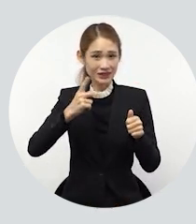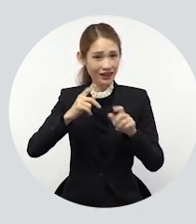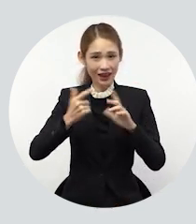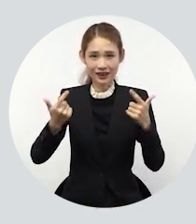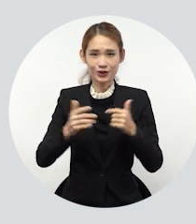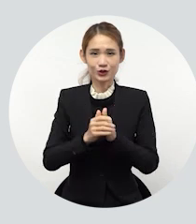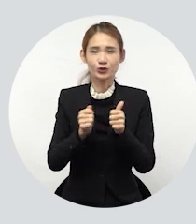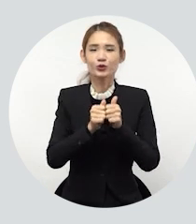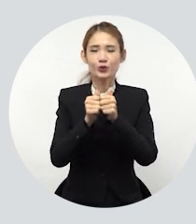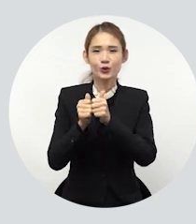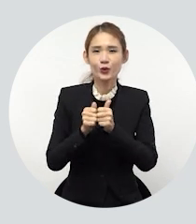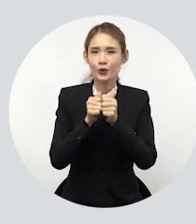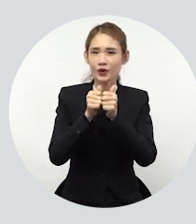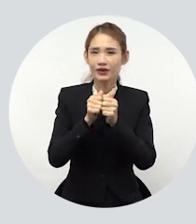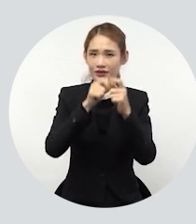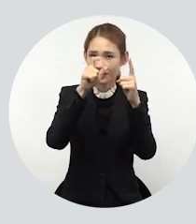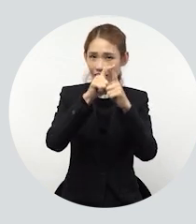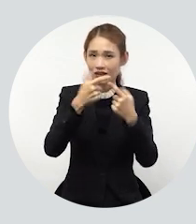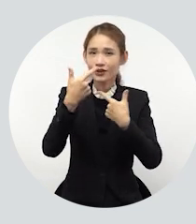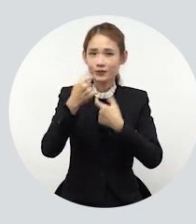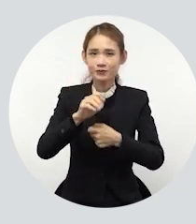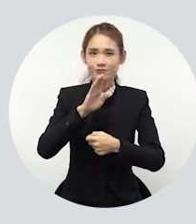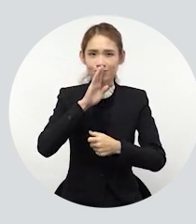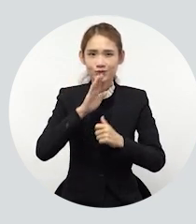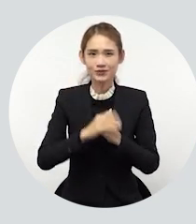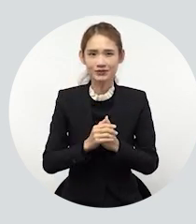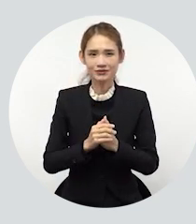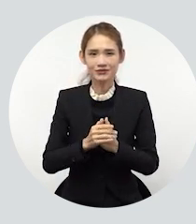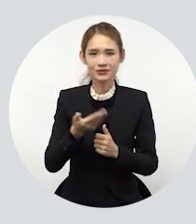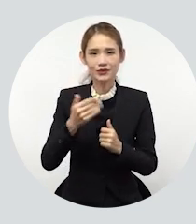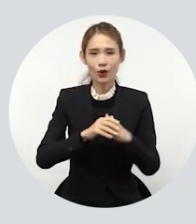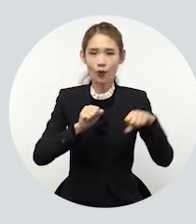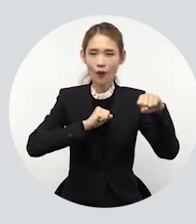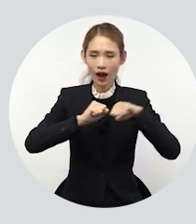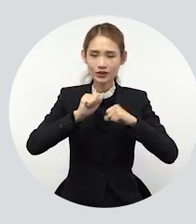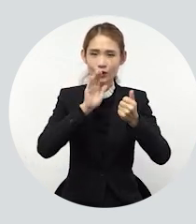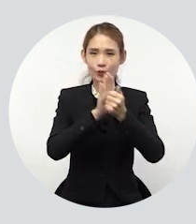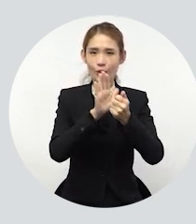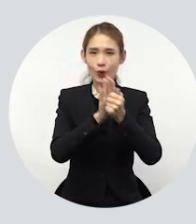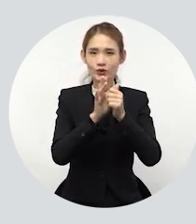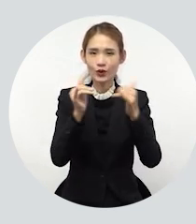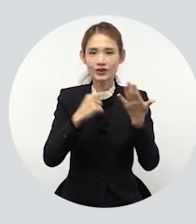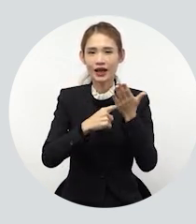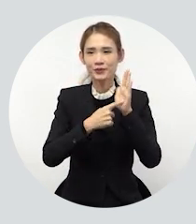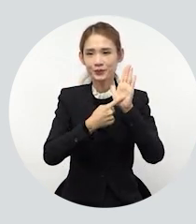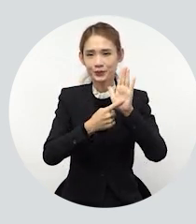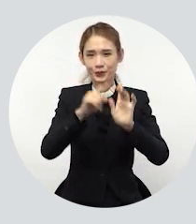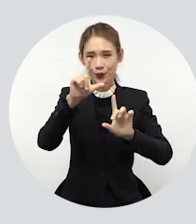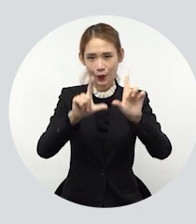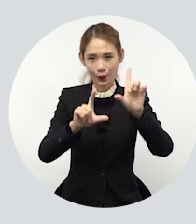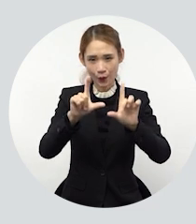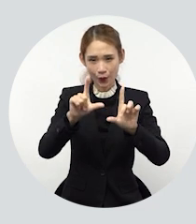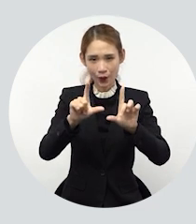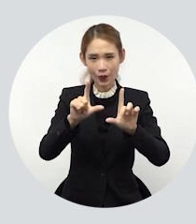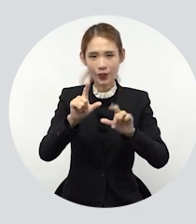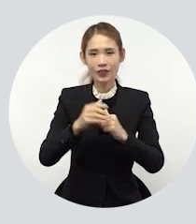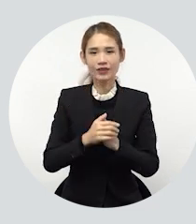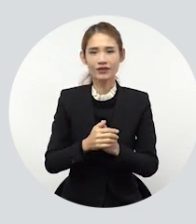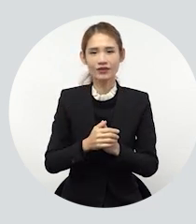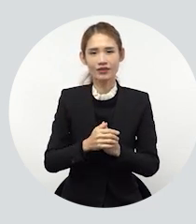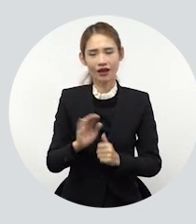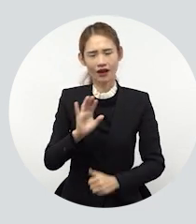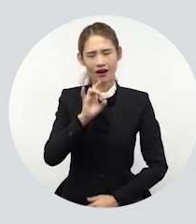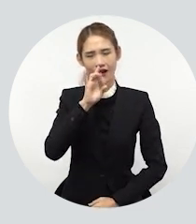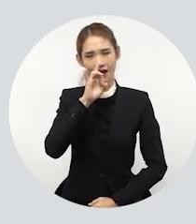거 아니야. 그리고 동행. 그러니까. 말 맞는 단어인 것 같고. 그러니까. 네. 자, 근데 활동보조사라는 표현에 약간 맹점이 있어요.